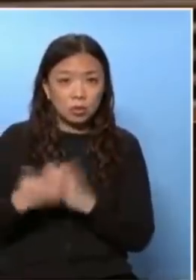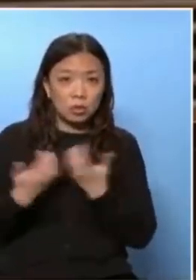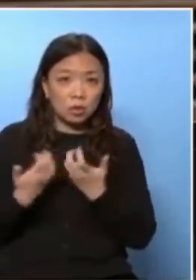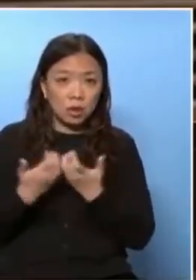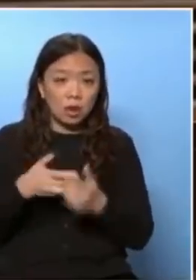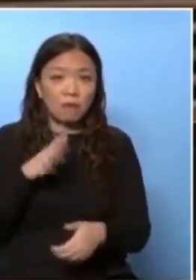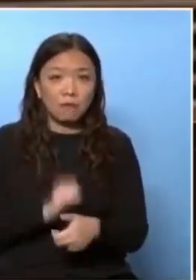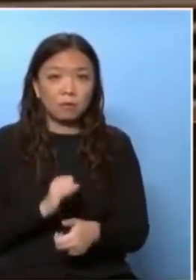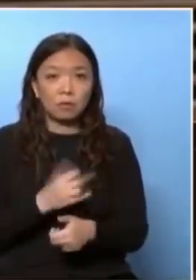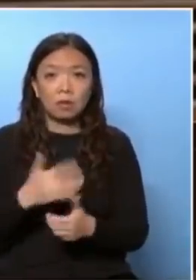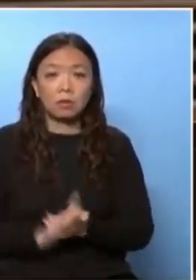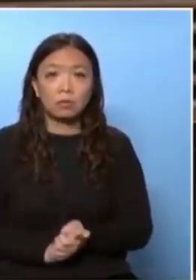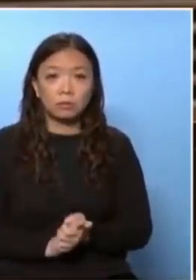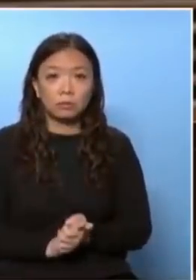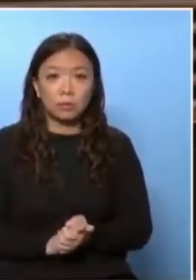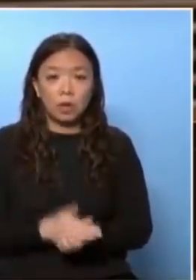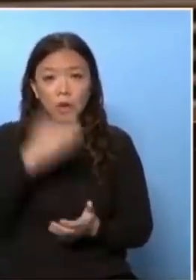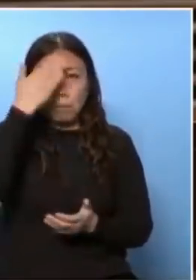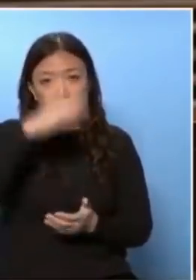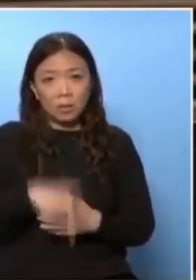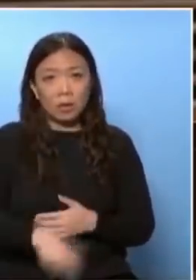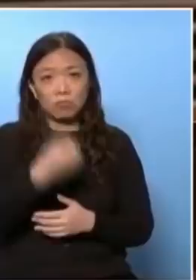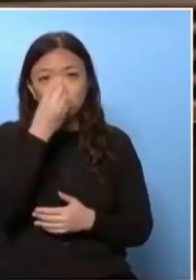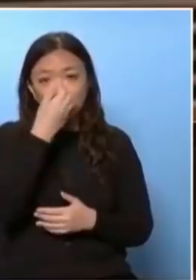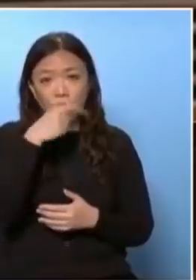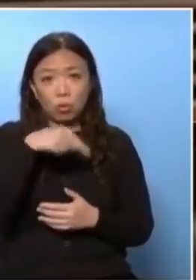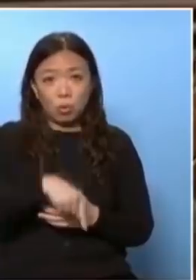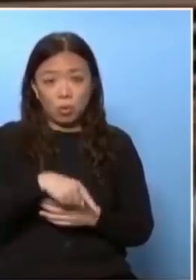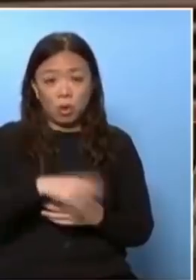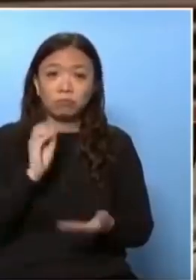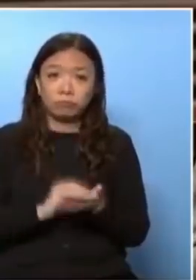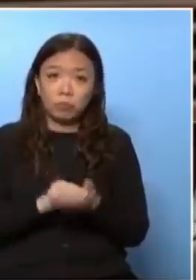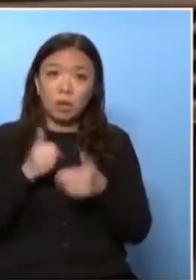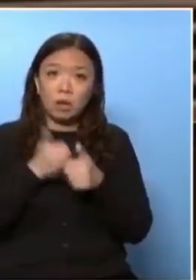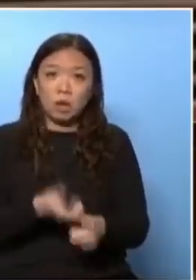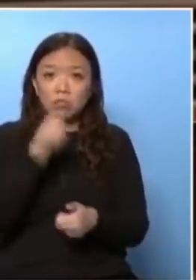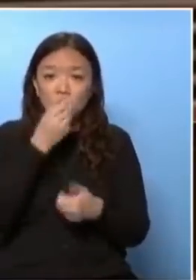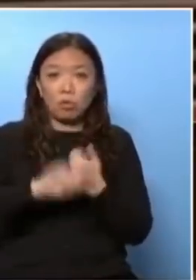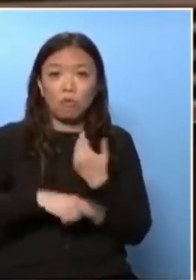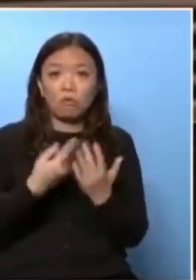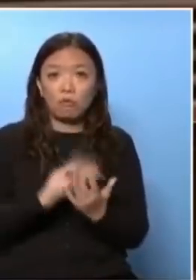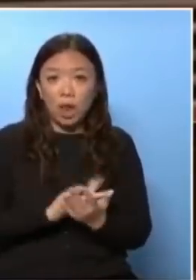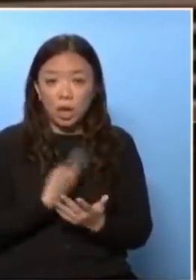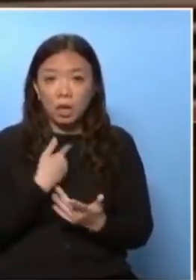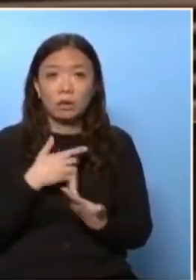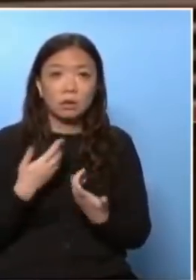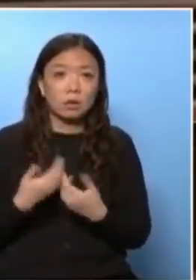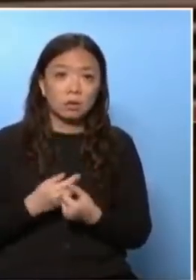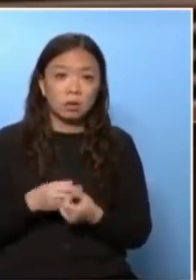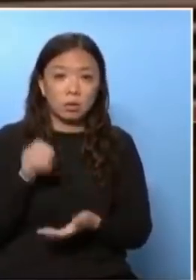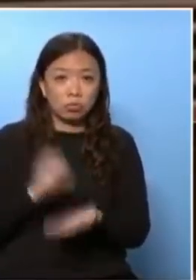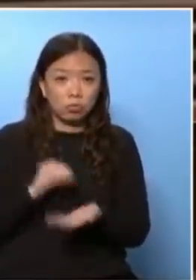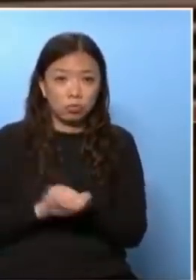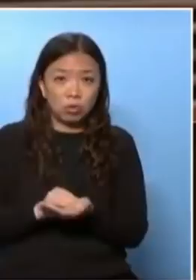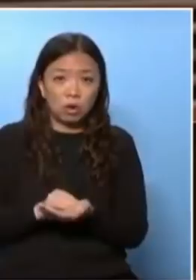當然明白，其實在香港執法的應該是按回香港的法例和量刑，但